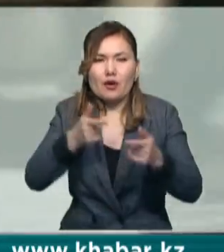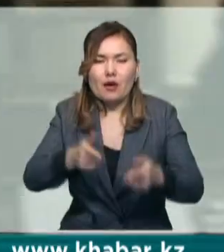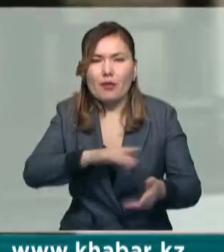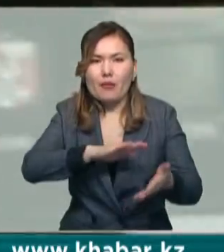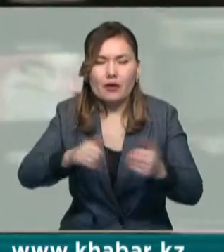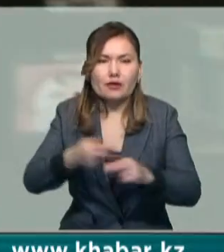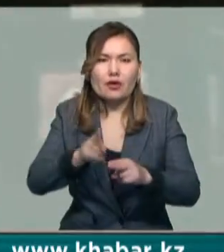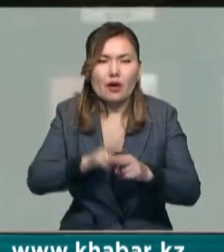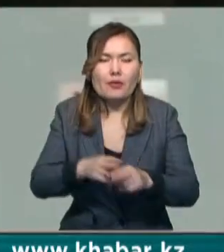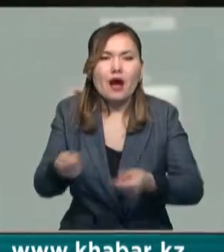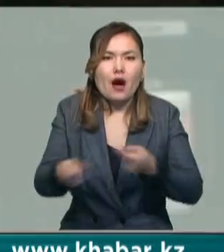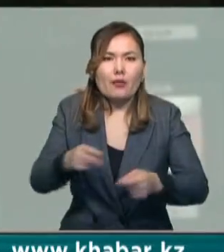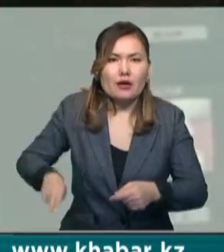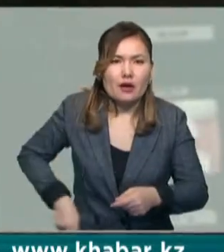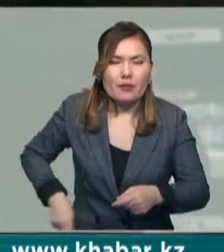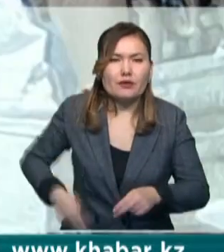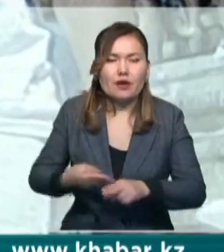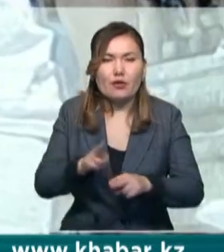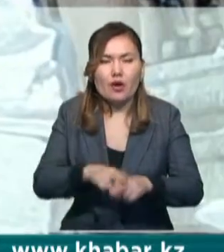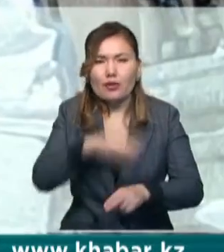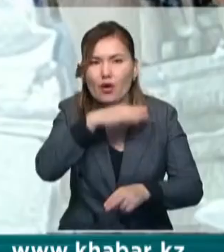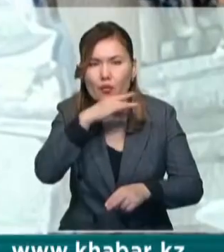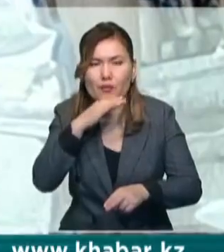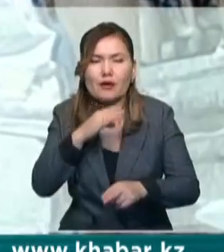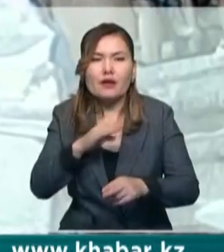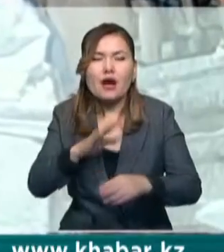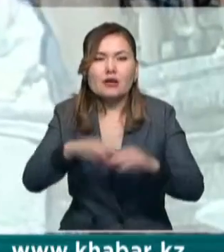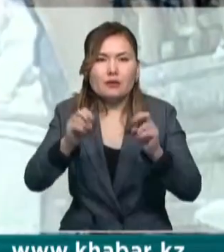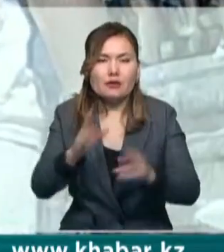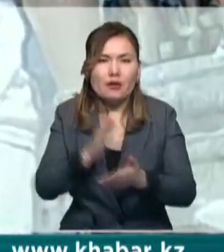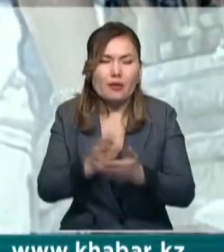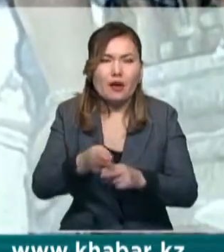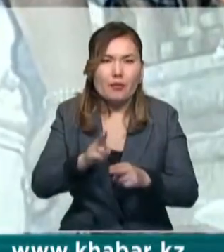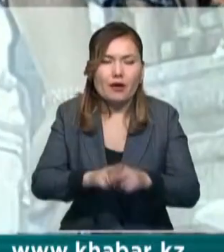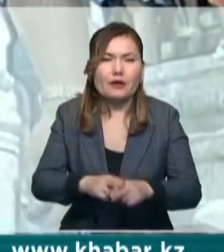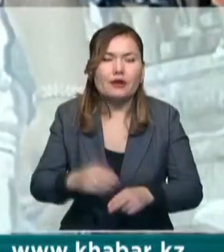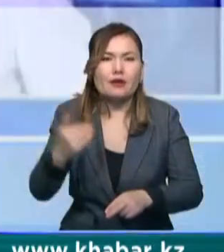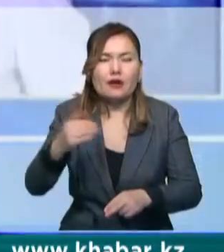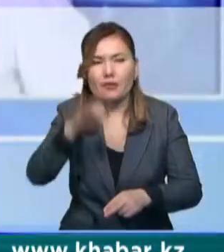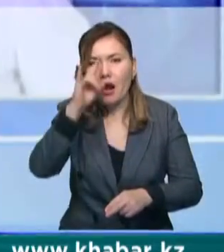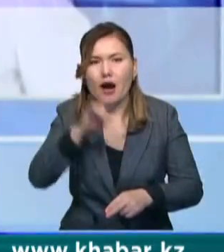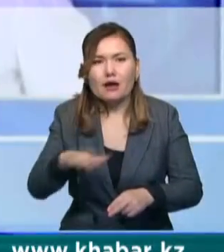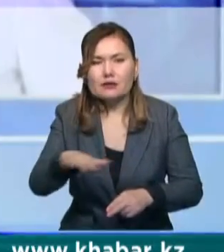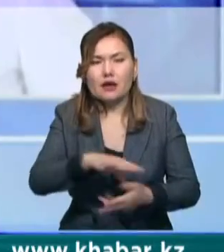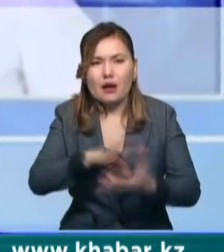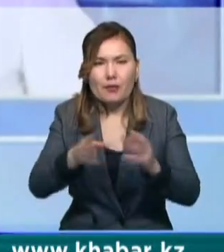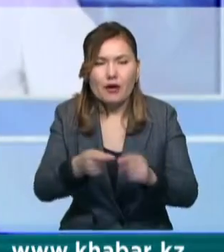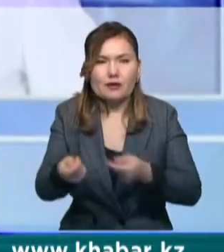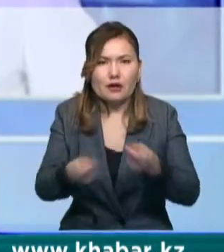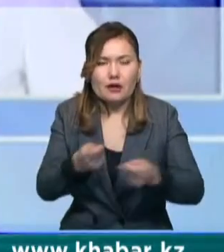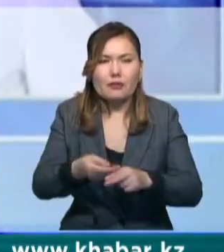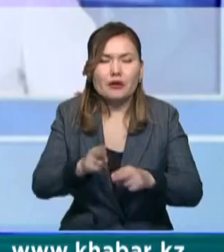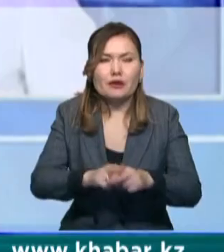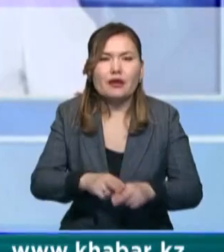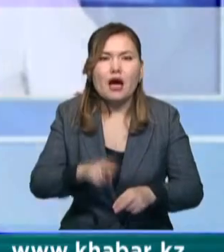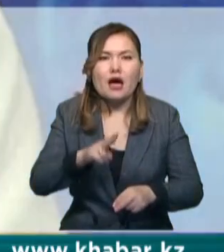жүргізуші, комментатор, басшылық қызметте шыңдалған әріптестеріміз аз емес. Бүгінде агенттіктің басқарма төрағасы Ерланбек Қожин, Қазақстан арнасының басшысы Ләззат Танысбай,